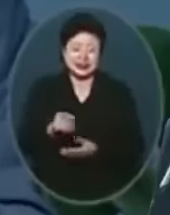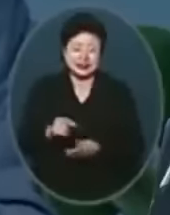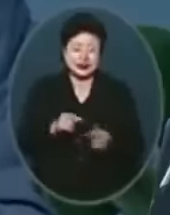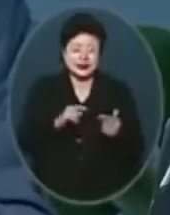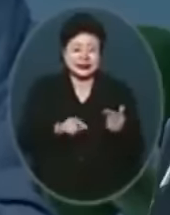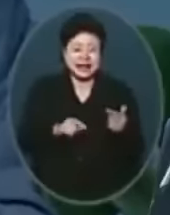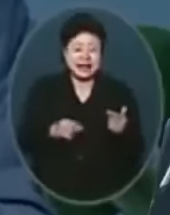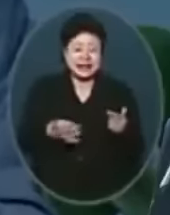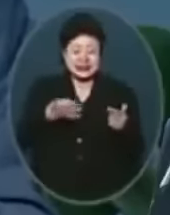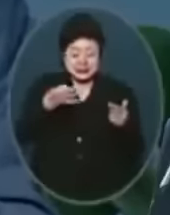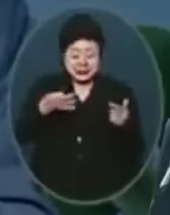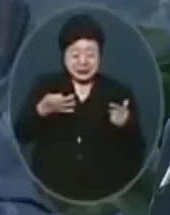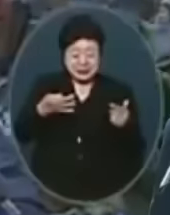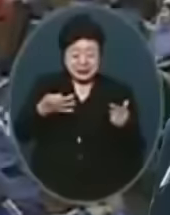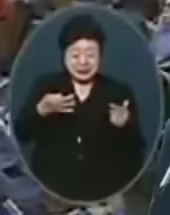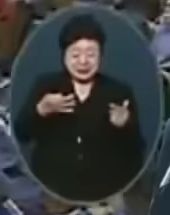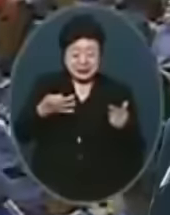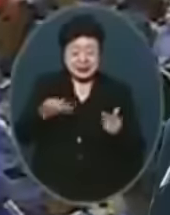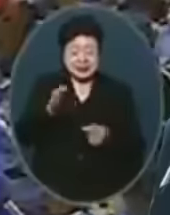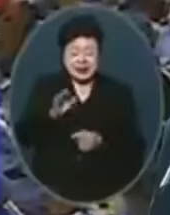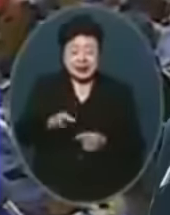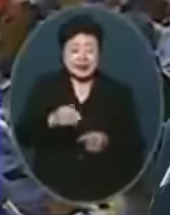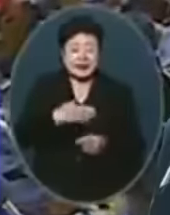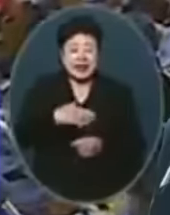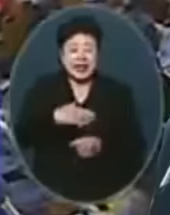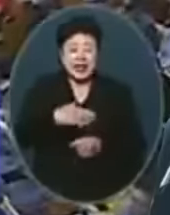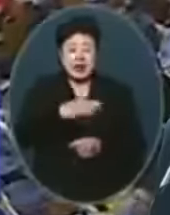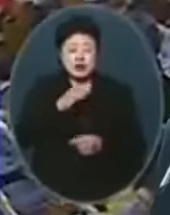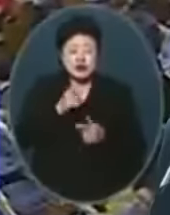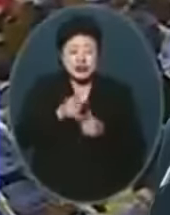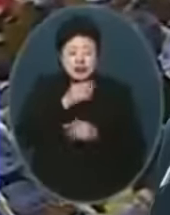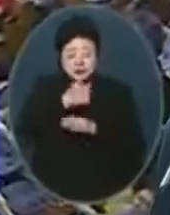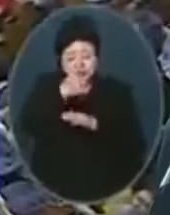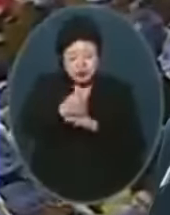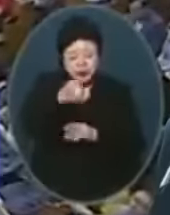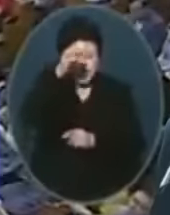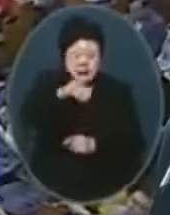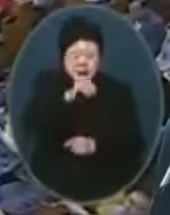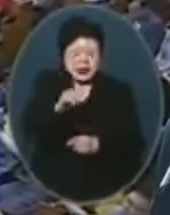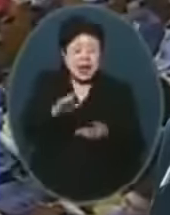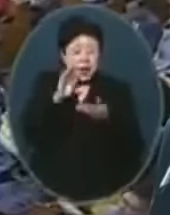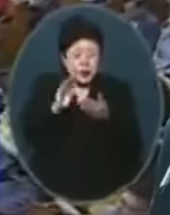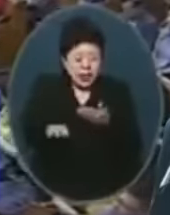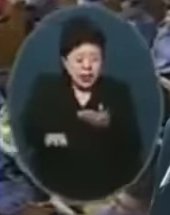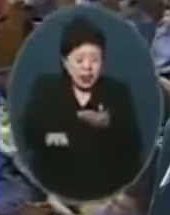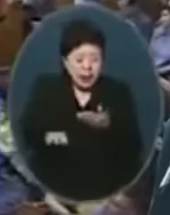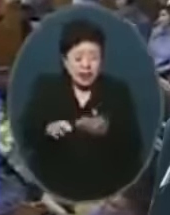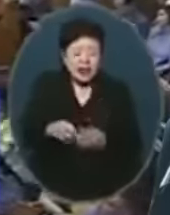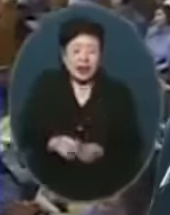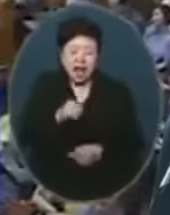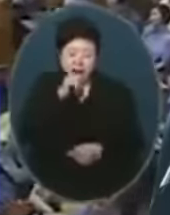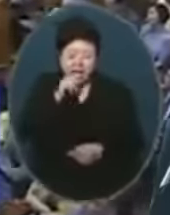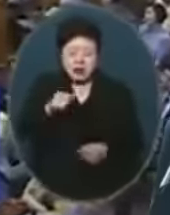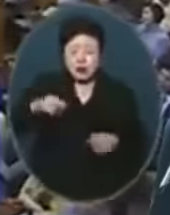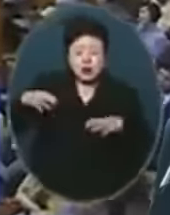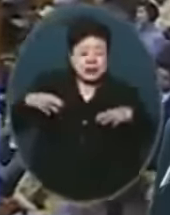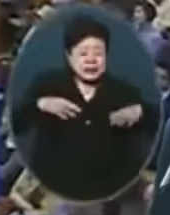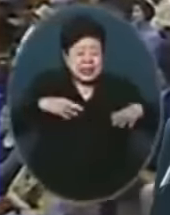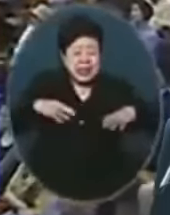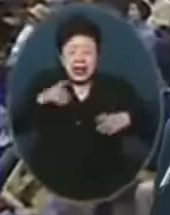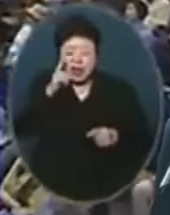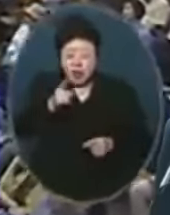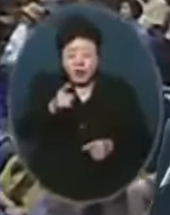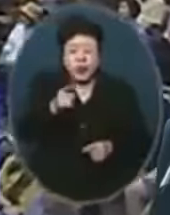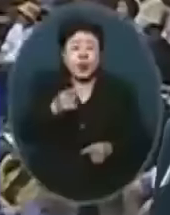갈라디아서 6장 14절에 보면 그러니 내게는 우리 주 예수 그리스도의 십자가 외에 결코